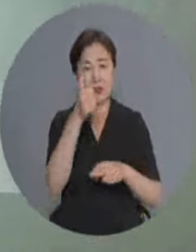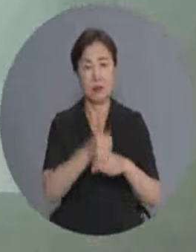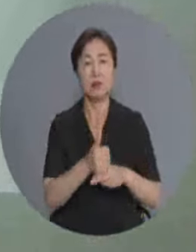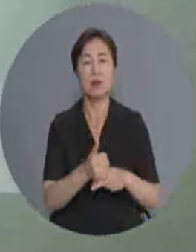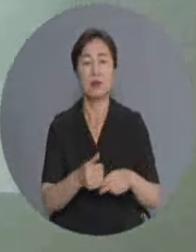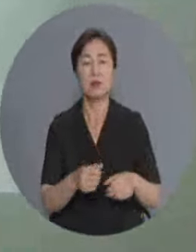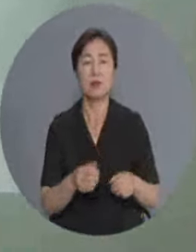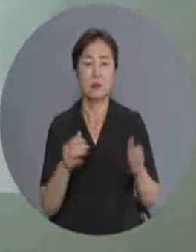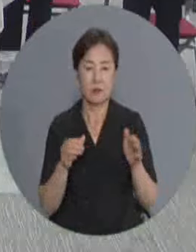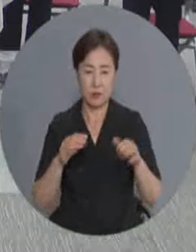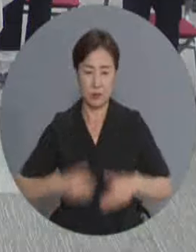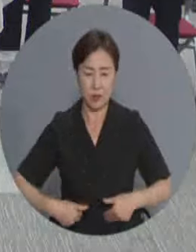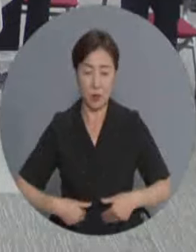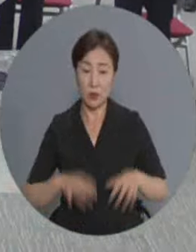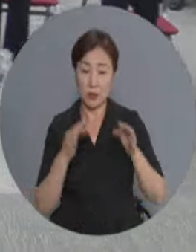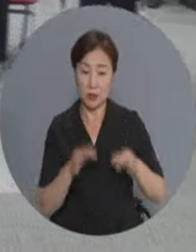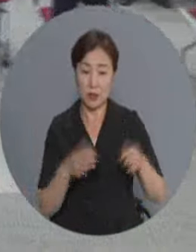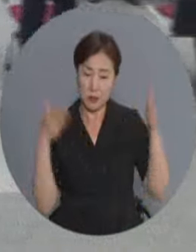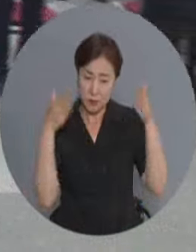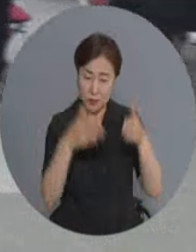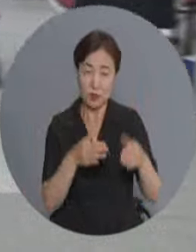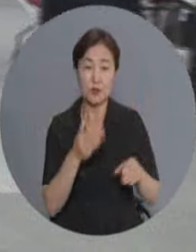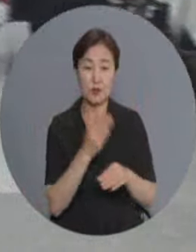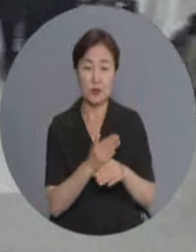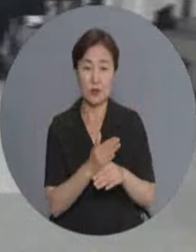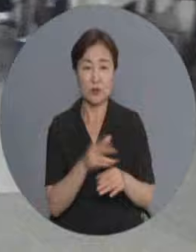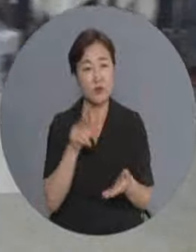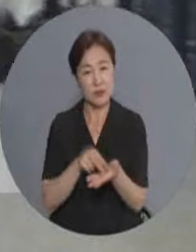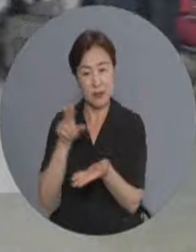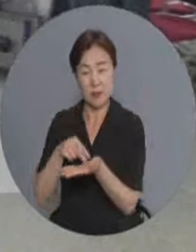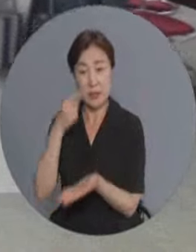집중되고 있습니다. 최근 고흥군이 발굴한 규제